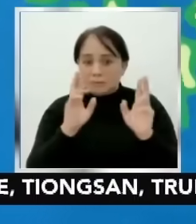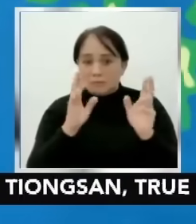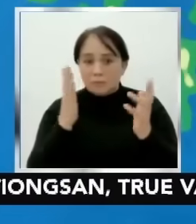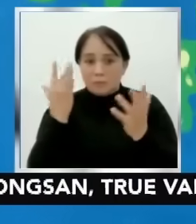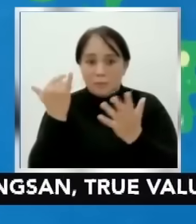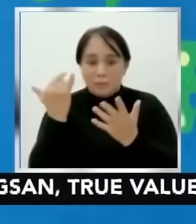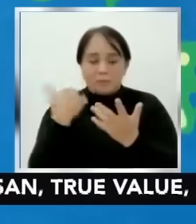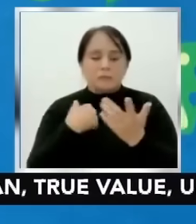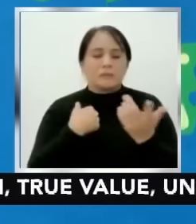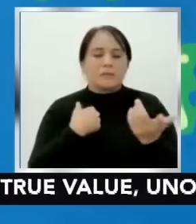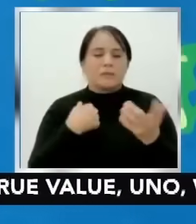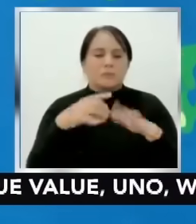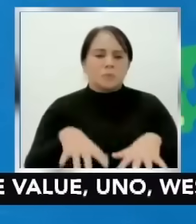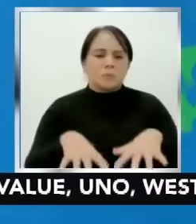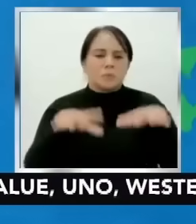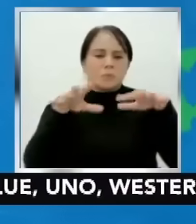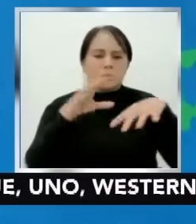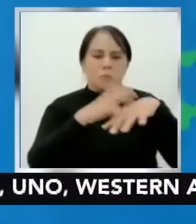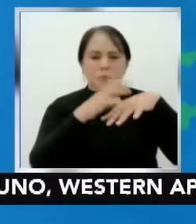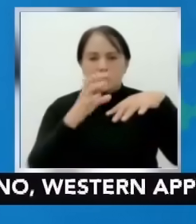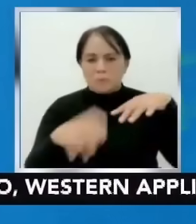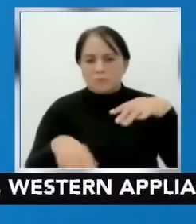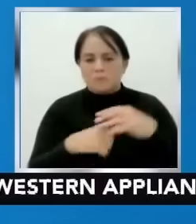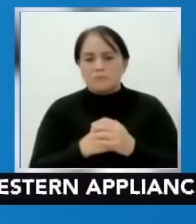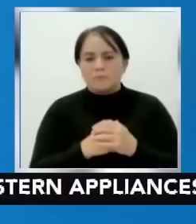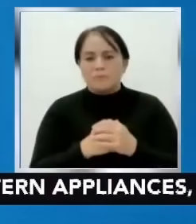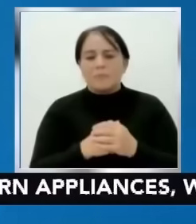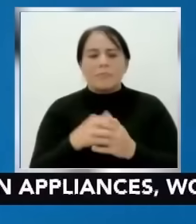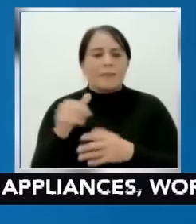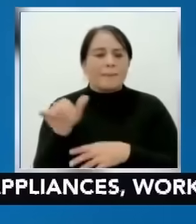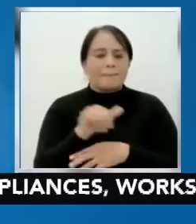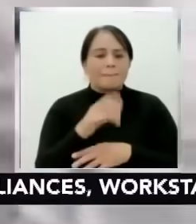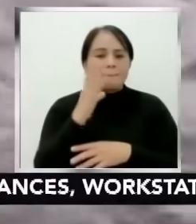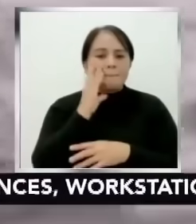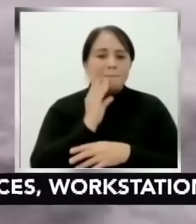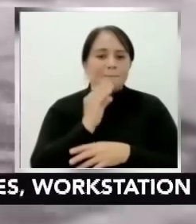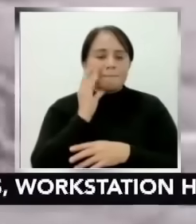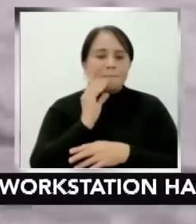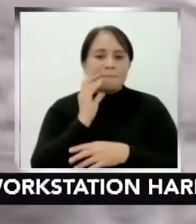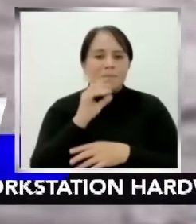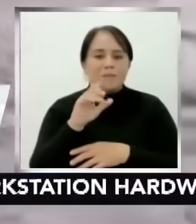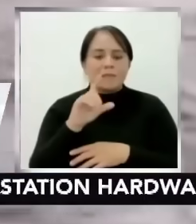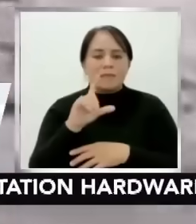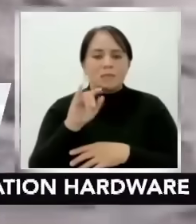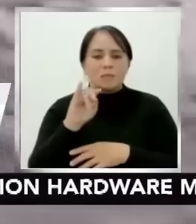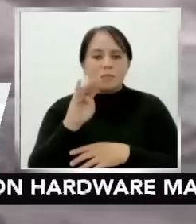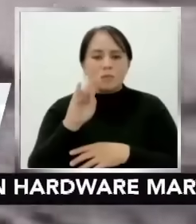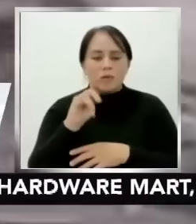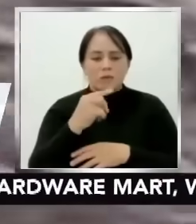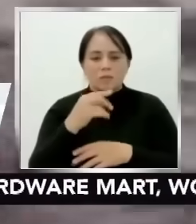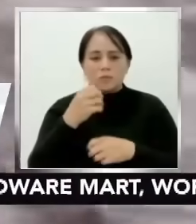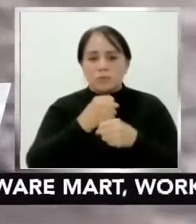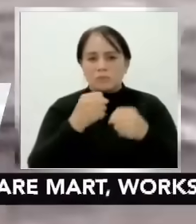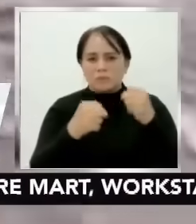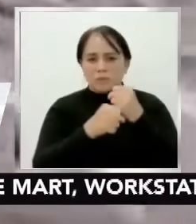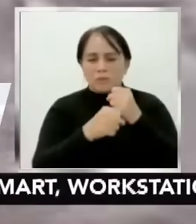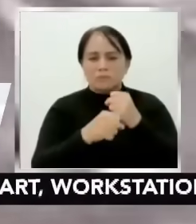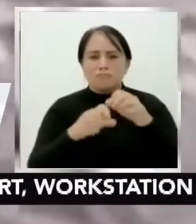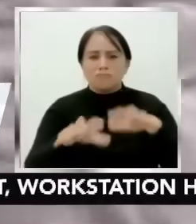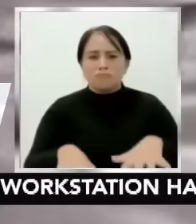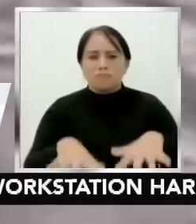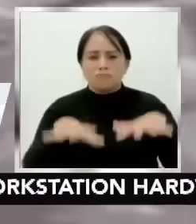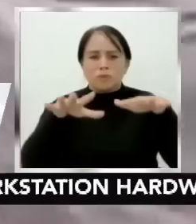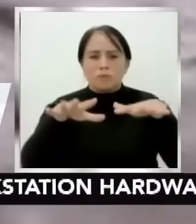rin ang pagbaha o pagguho ng lupa. Katulad ng naranasan sa Libungan, Cotabato, umapaw ang tubig sa mga sapa